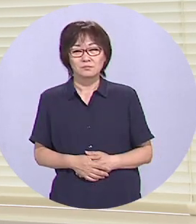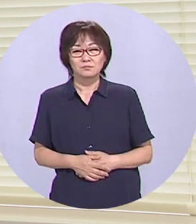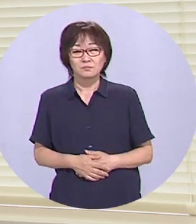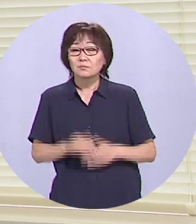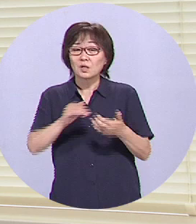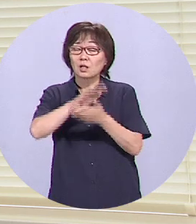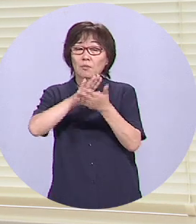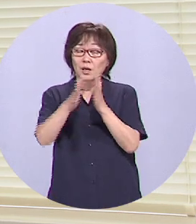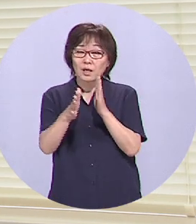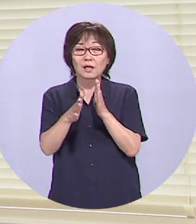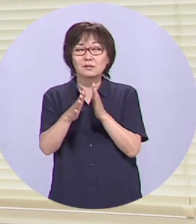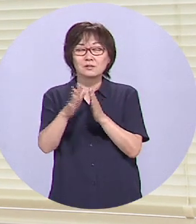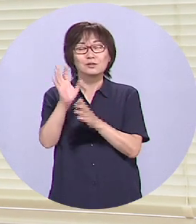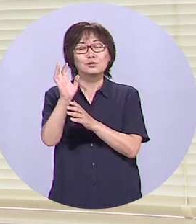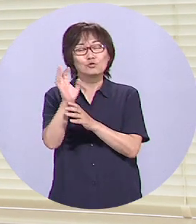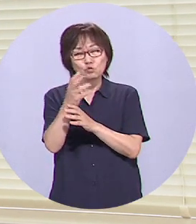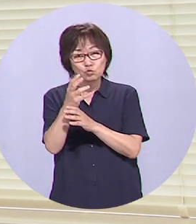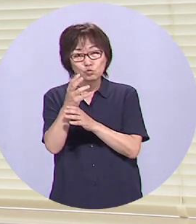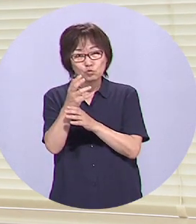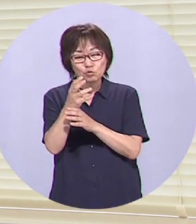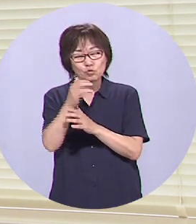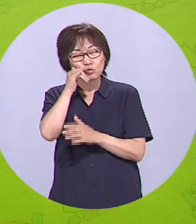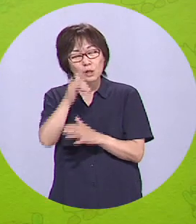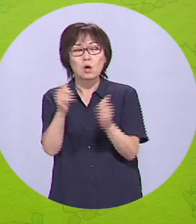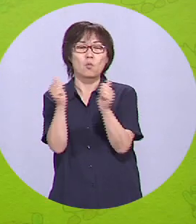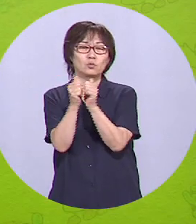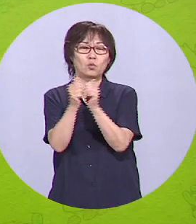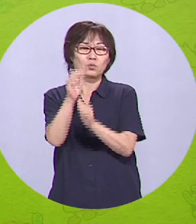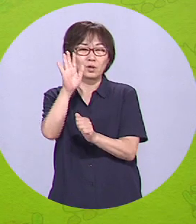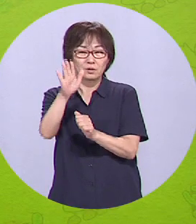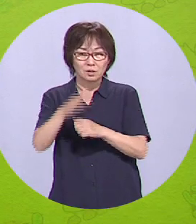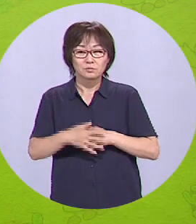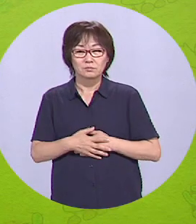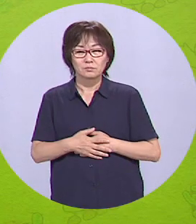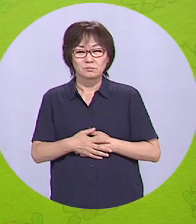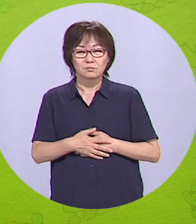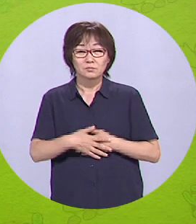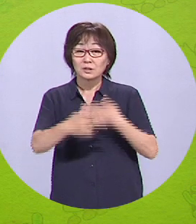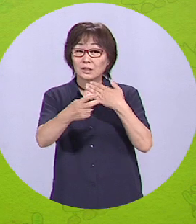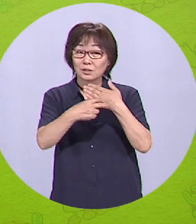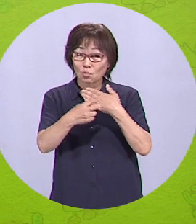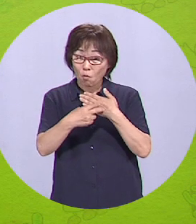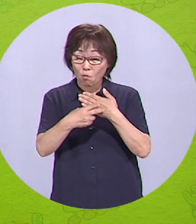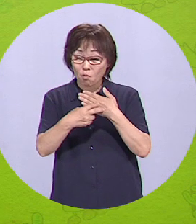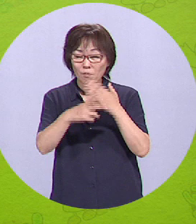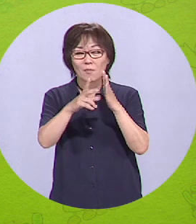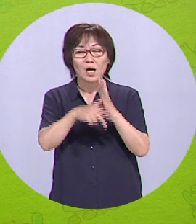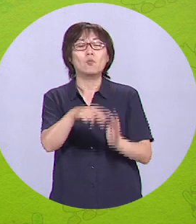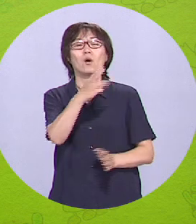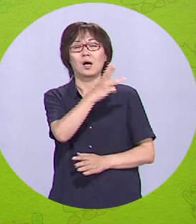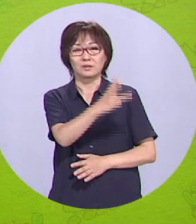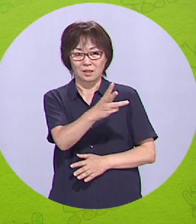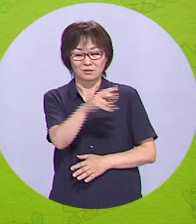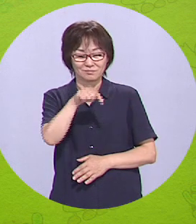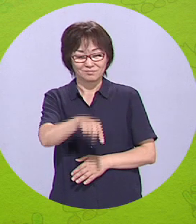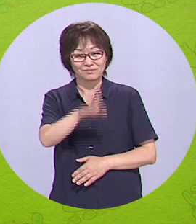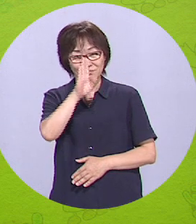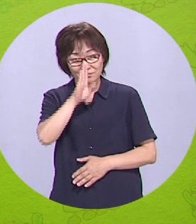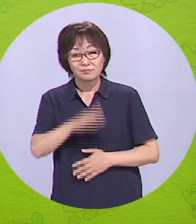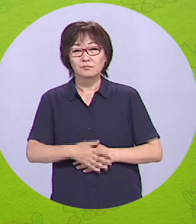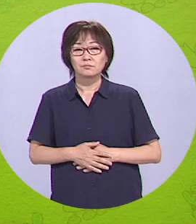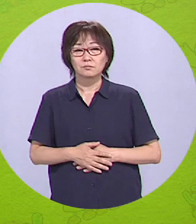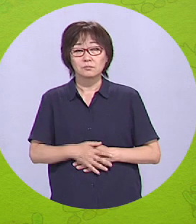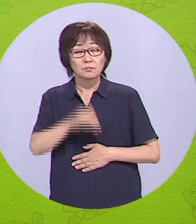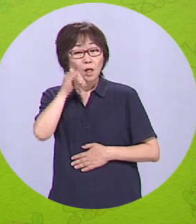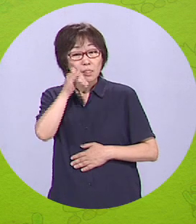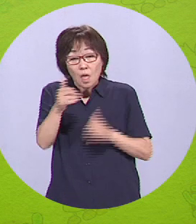埼玉県救急電話相談です。医療機関の案内は3を押してください。